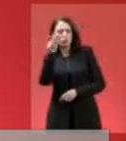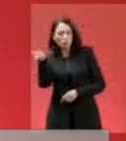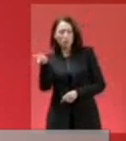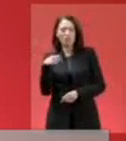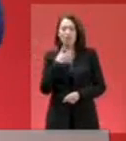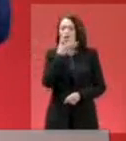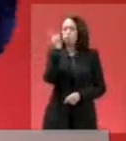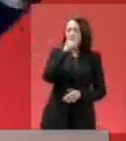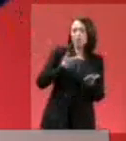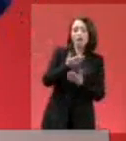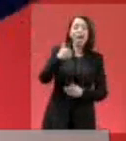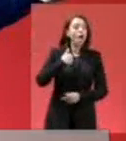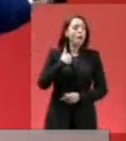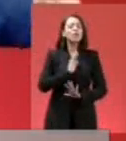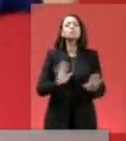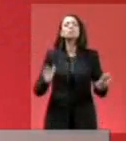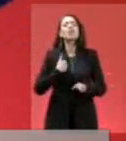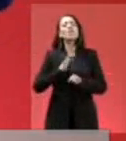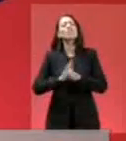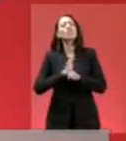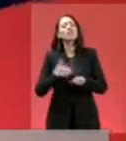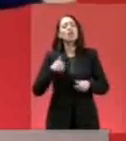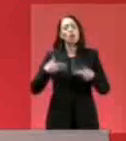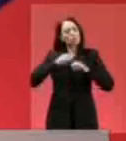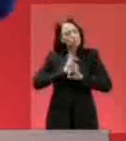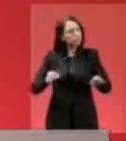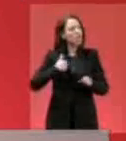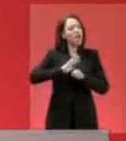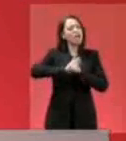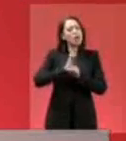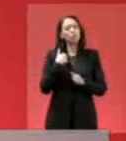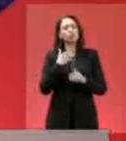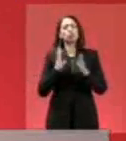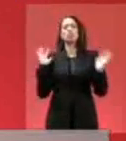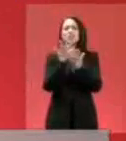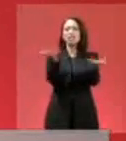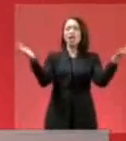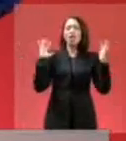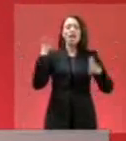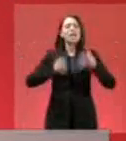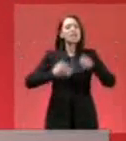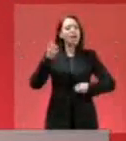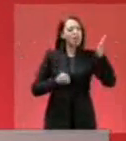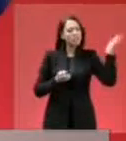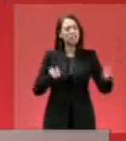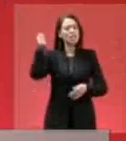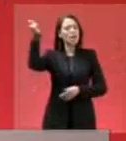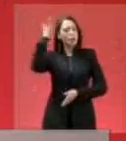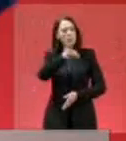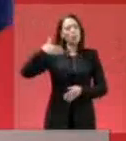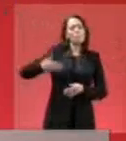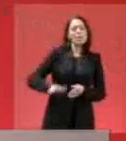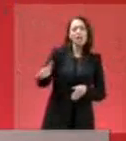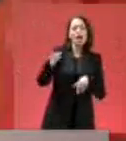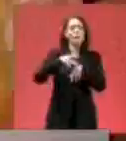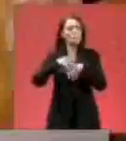ψεύτικες ειδήσεις. Εμάς μας αρκεί που γεμίζουμε στάδια, γεμίζουμε γήπεδα στο Γαλάτσι, στην Καλαμάτα, στον Πειραιά,